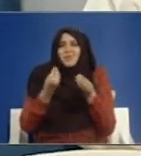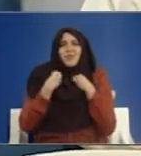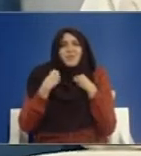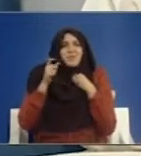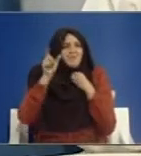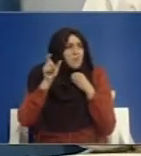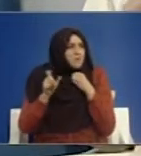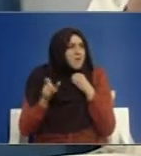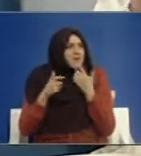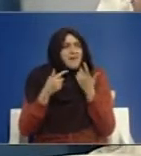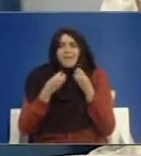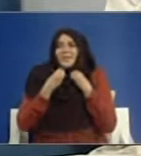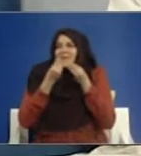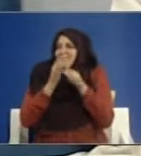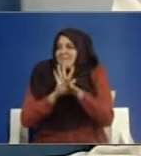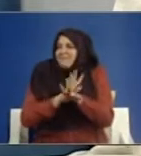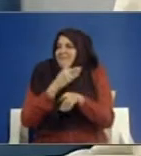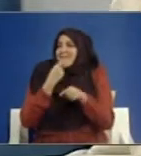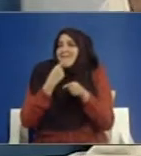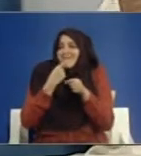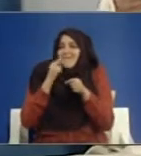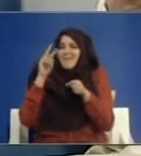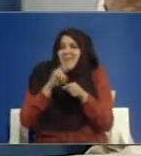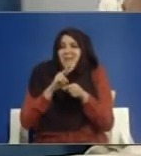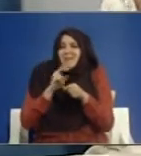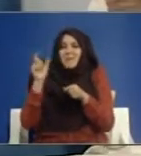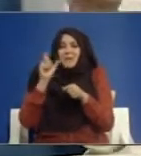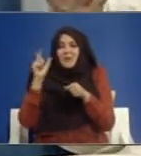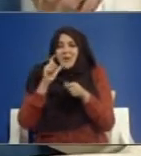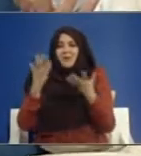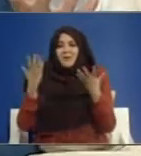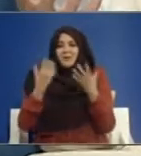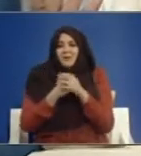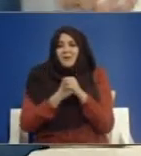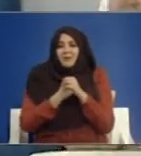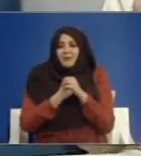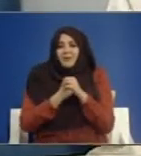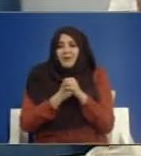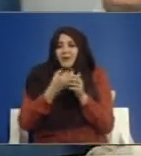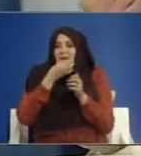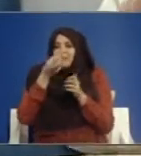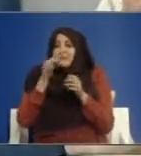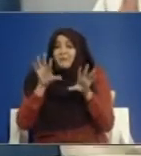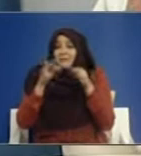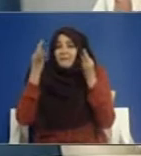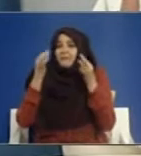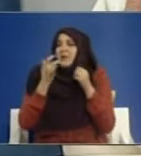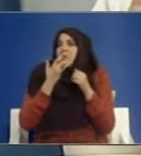الإنسان يتلذذ حقيقة الإيمان. ثلاثة من كنا فيه وجد حلاوة الإيمان.